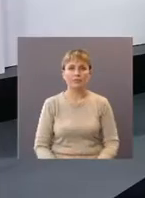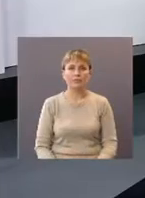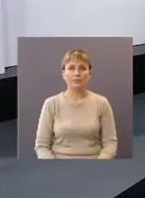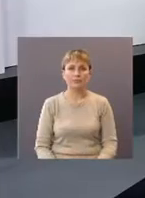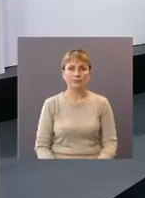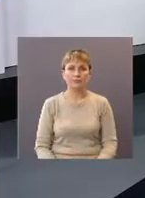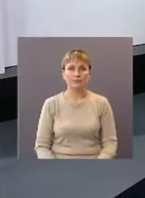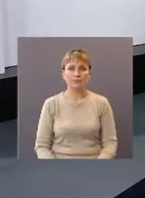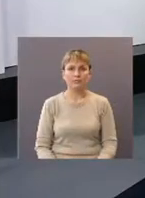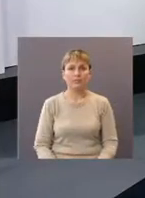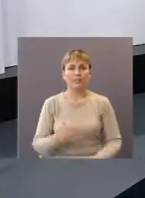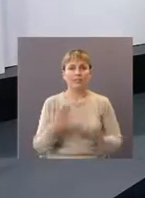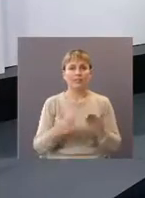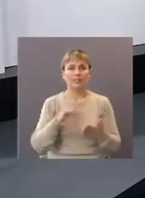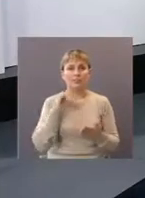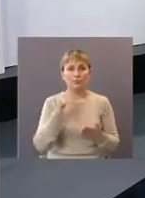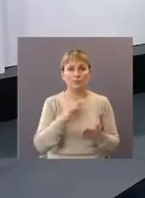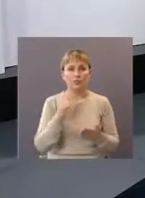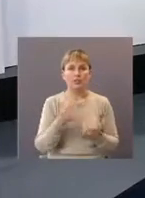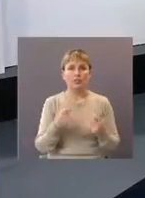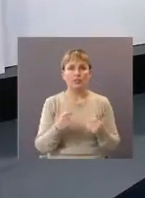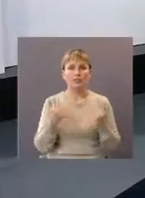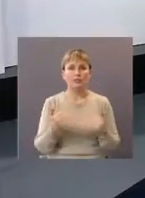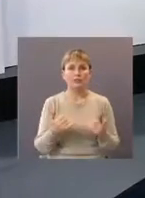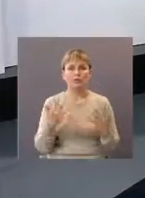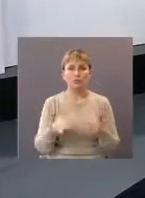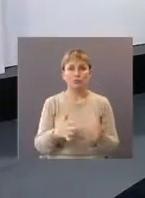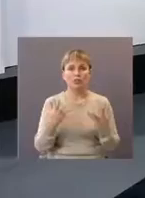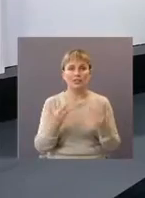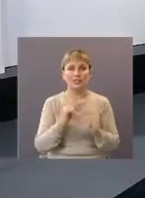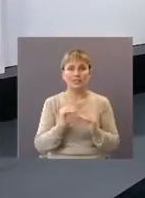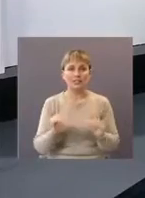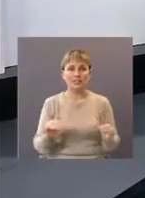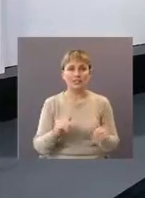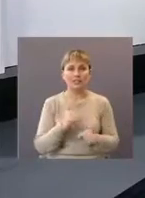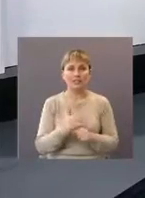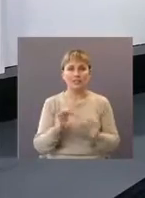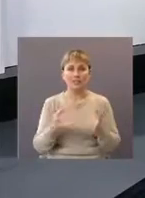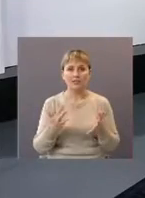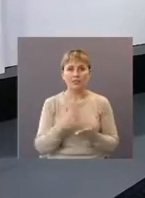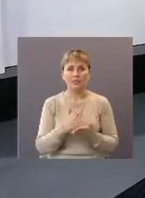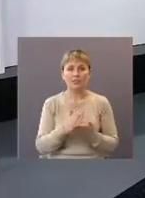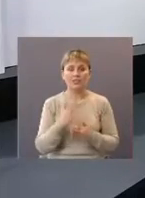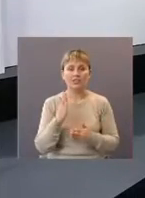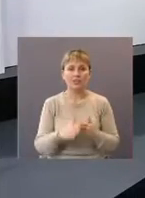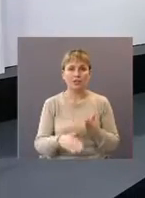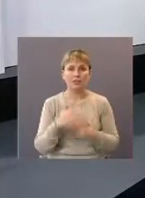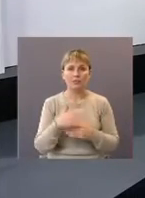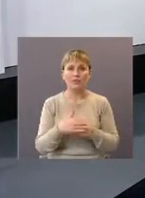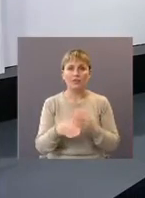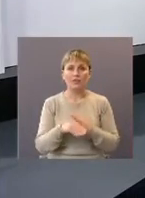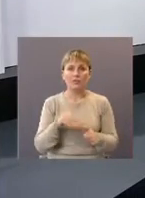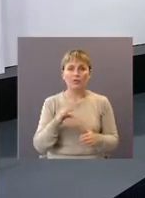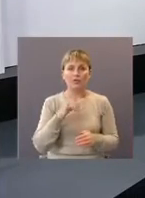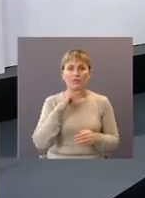переключайтесь. Если в Узбекистане, где сегодня, кстати, уже день тишины, главным событием является завершение предвыборной гонки, то